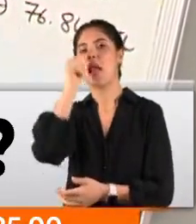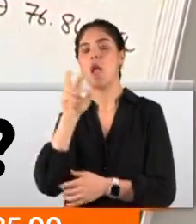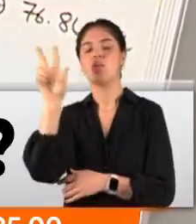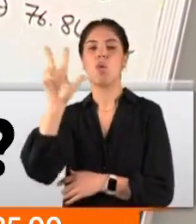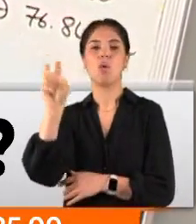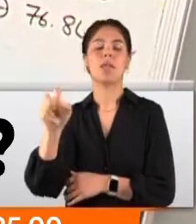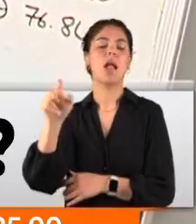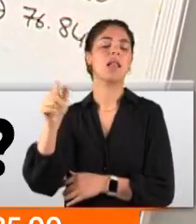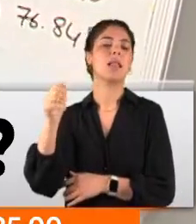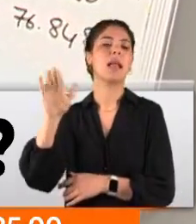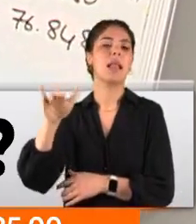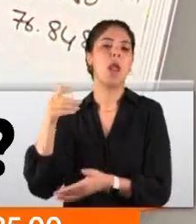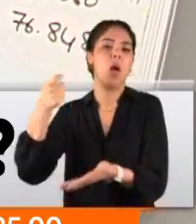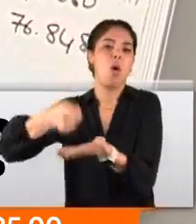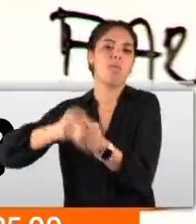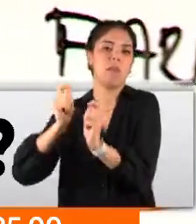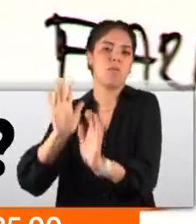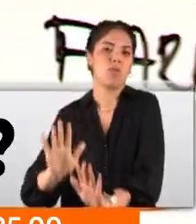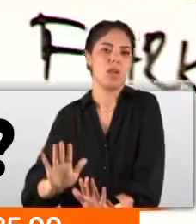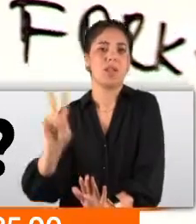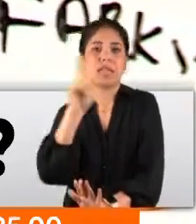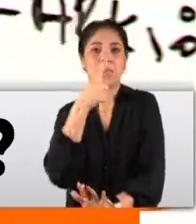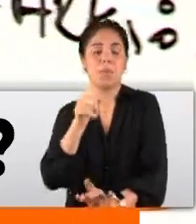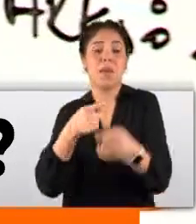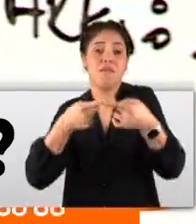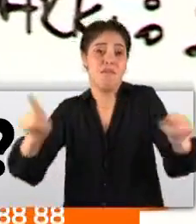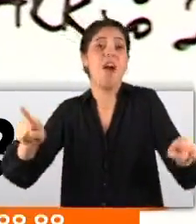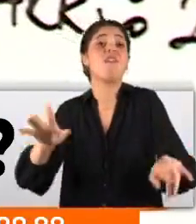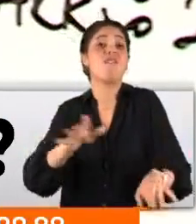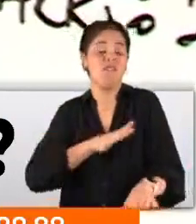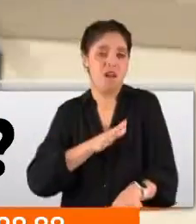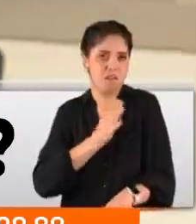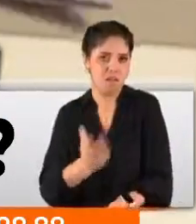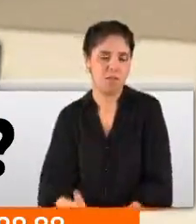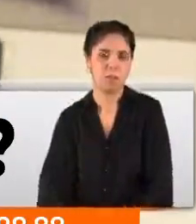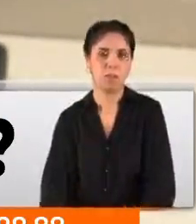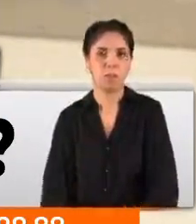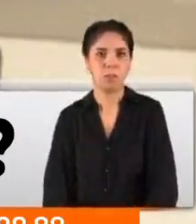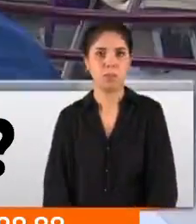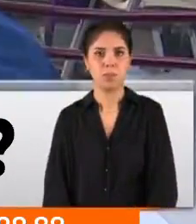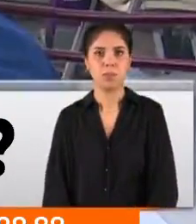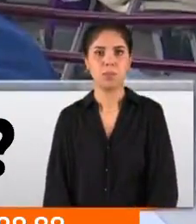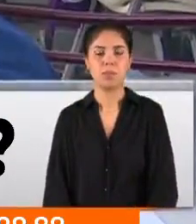57.636 lira ödemek zorunda kalacak ki gördüğün gibi 20.000 liralık bir fazladan para ödemiş olacak.